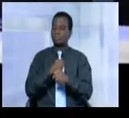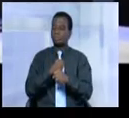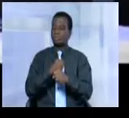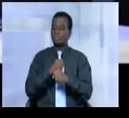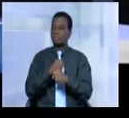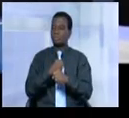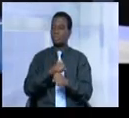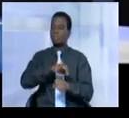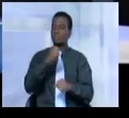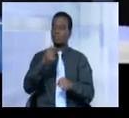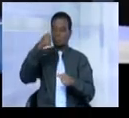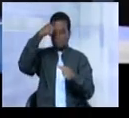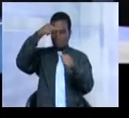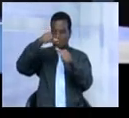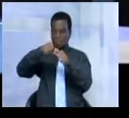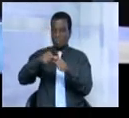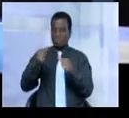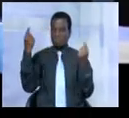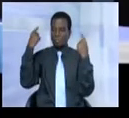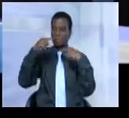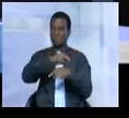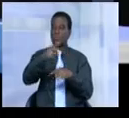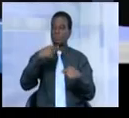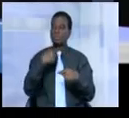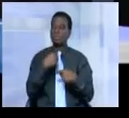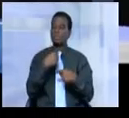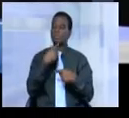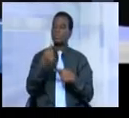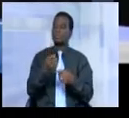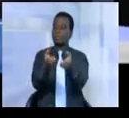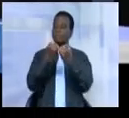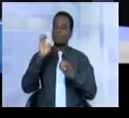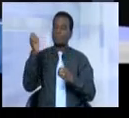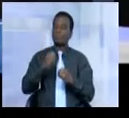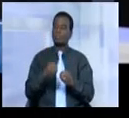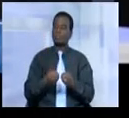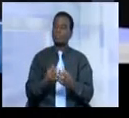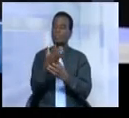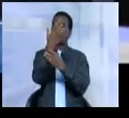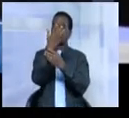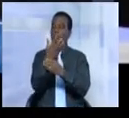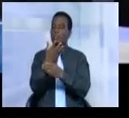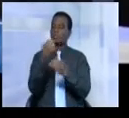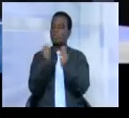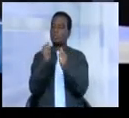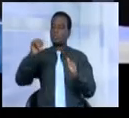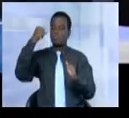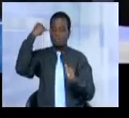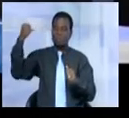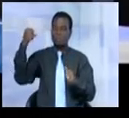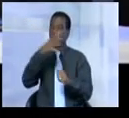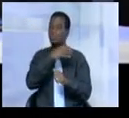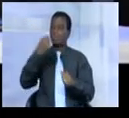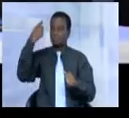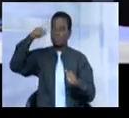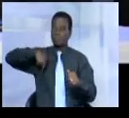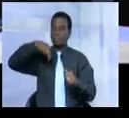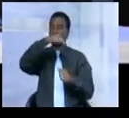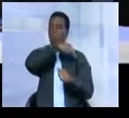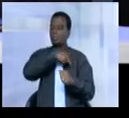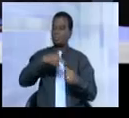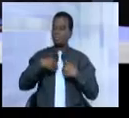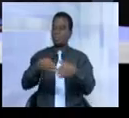Je me souviens que lors de la TICAD 5, vous avez exprimé votre forte volonté de promouvoir le business avec le Japon. De la part des entreprises japonaises,